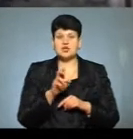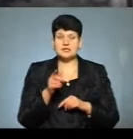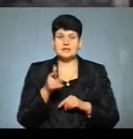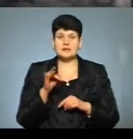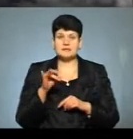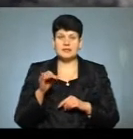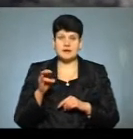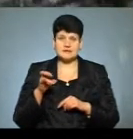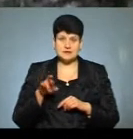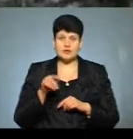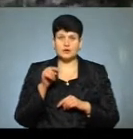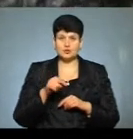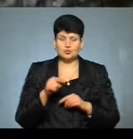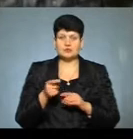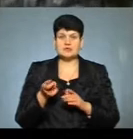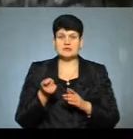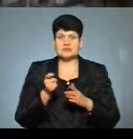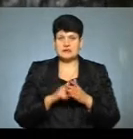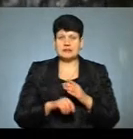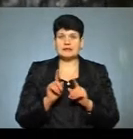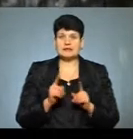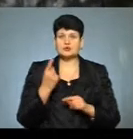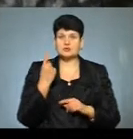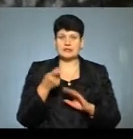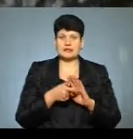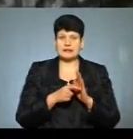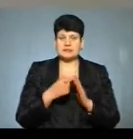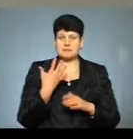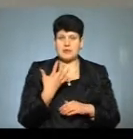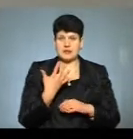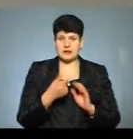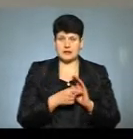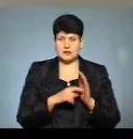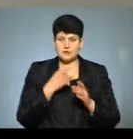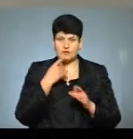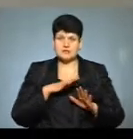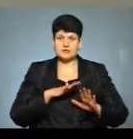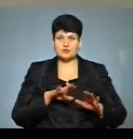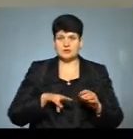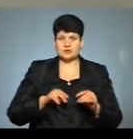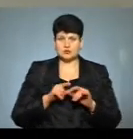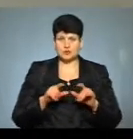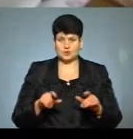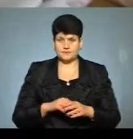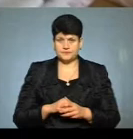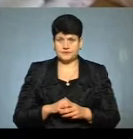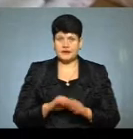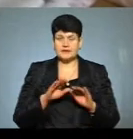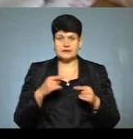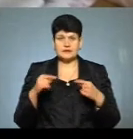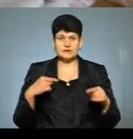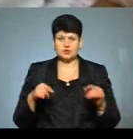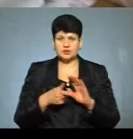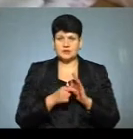Богдана Лепкого. Тут на карантин закрили лише один клас – 5-й, каже заступник директора школи Олег Мандій. Учні інших